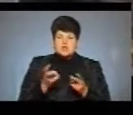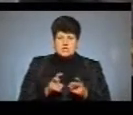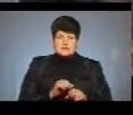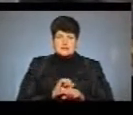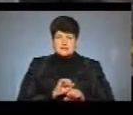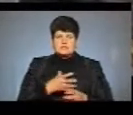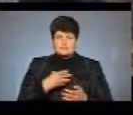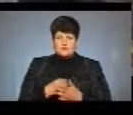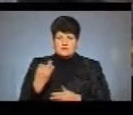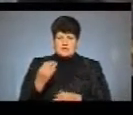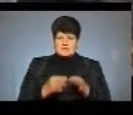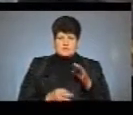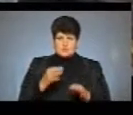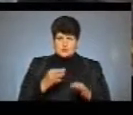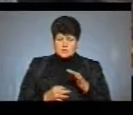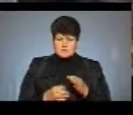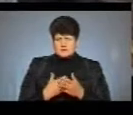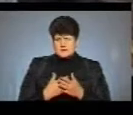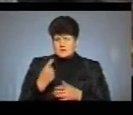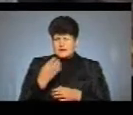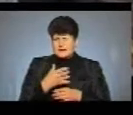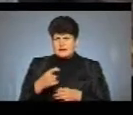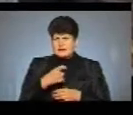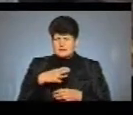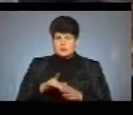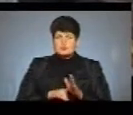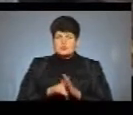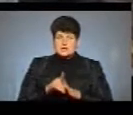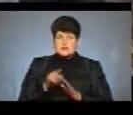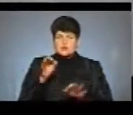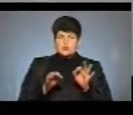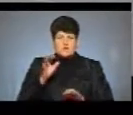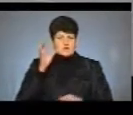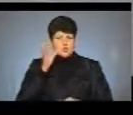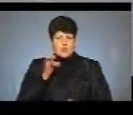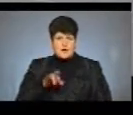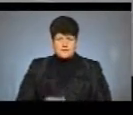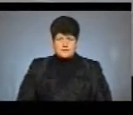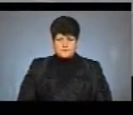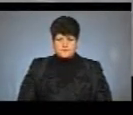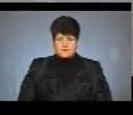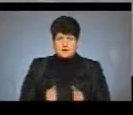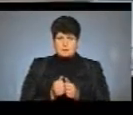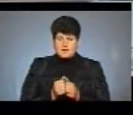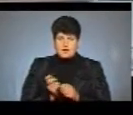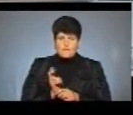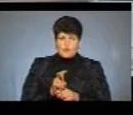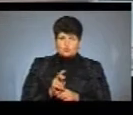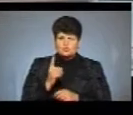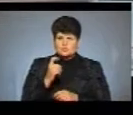свої інтереси в суді. Буквально за кілька хвилин розпочнеться судове слухання. Біля входу сотня